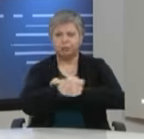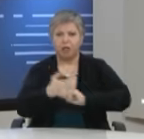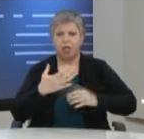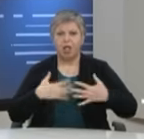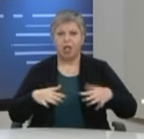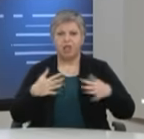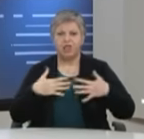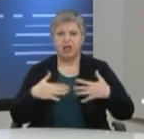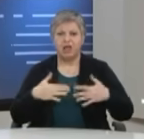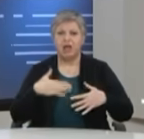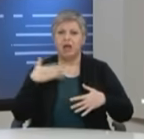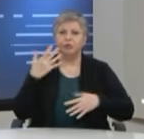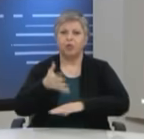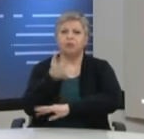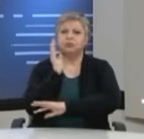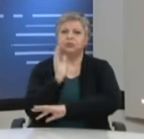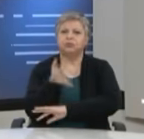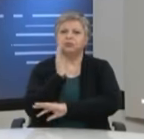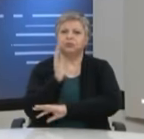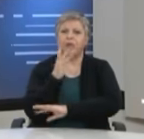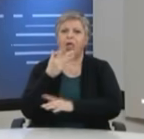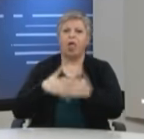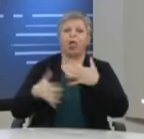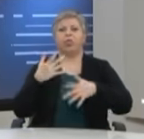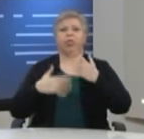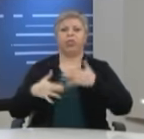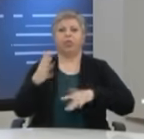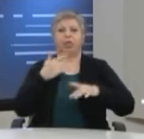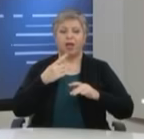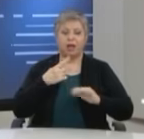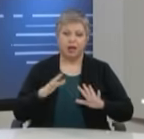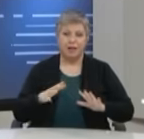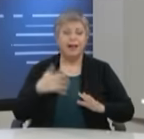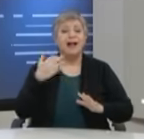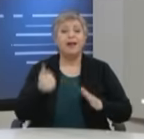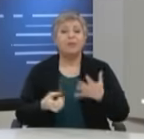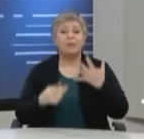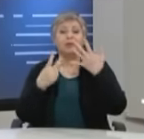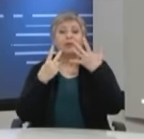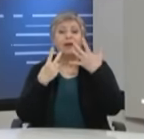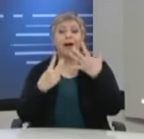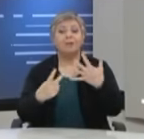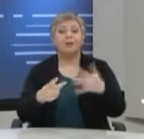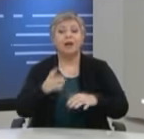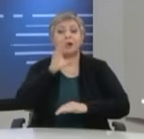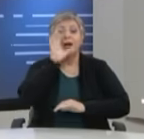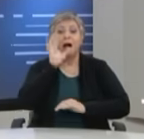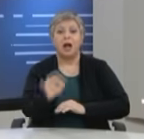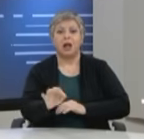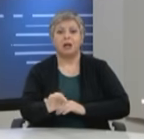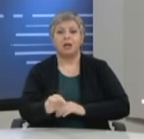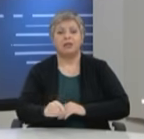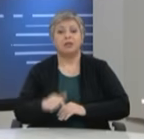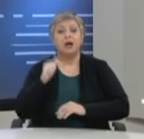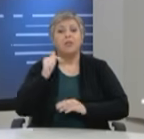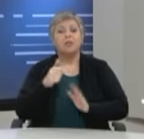Όμως, δεν μπορείτε να κρύψετε 7 μεγάλες αλήθειες που μετατρέπουν τη Συμφωνία των Πρεσπών σε